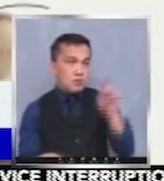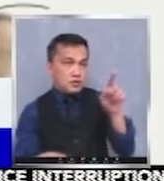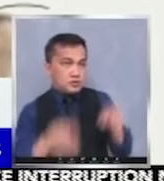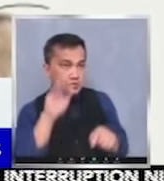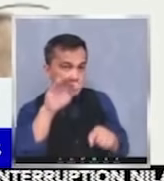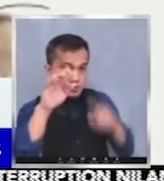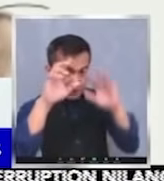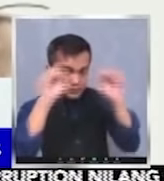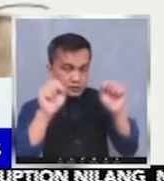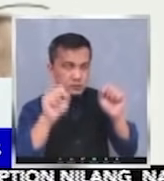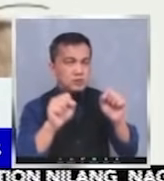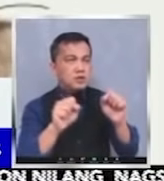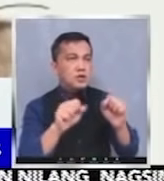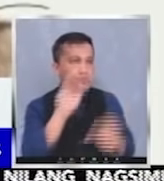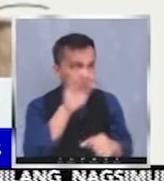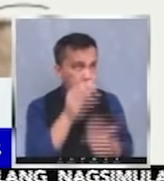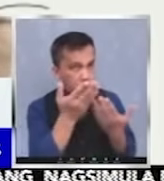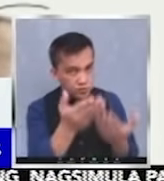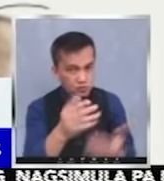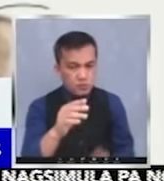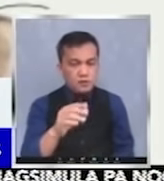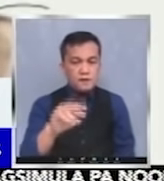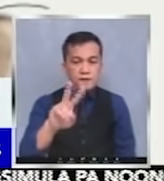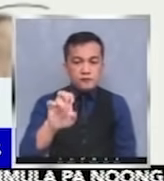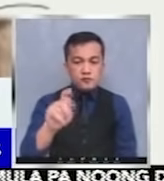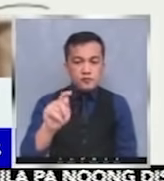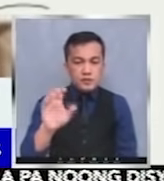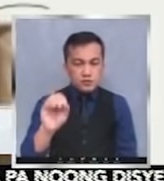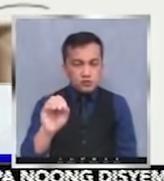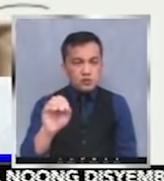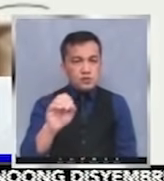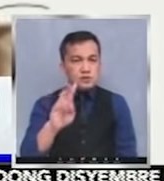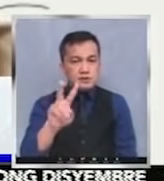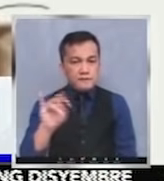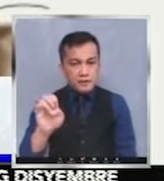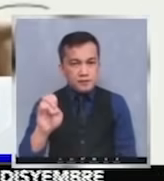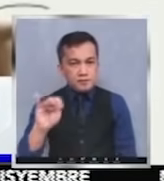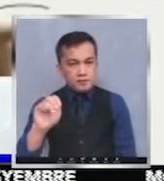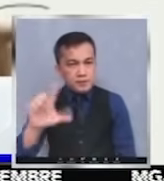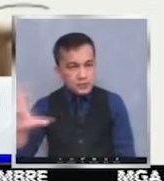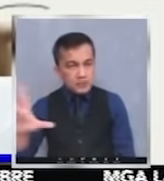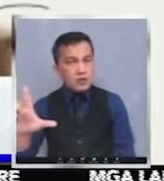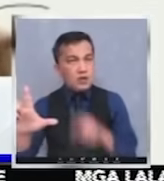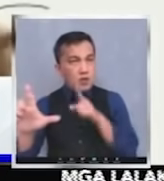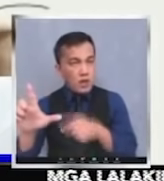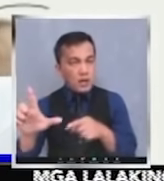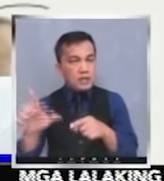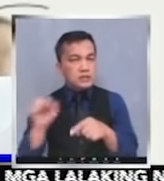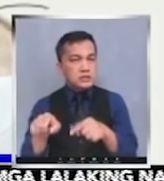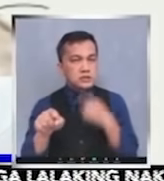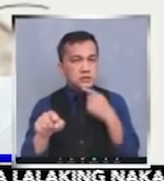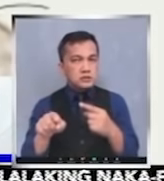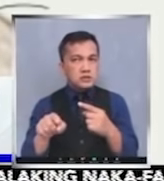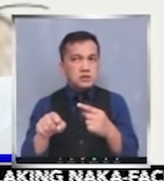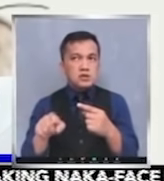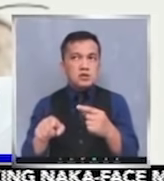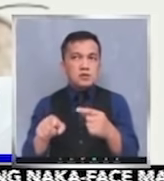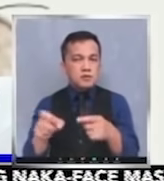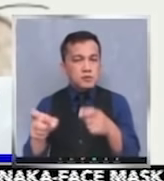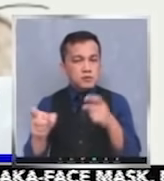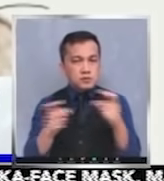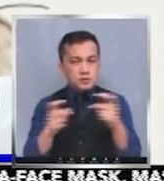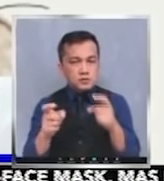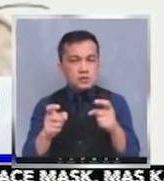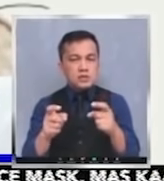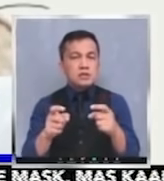the bill, the vape bill in its entirety. Dahil ito po ay isang deregulasyon ng e-cigarettes and